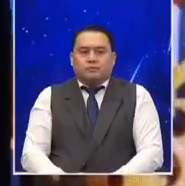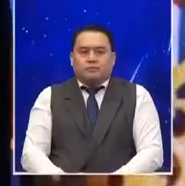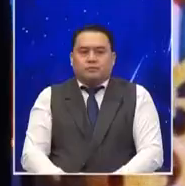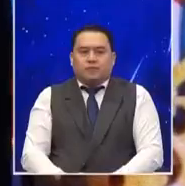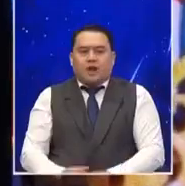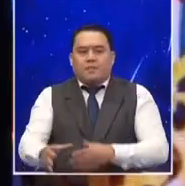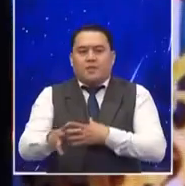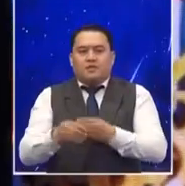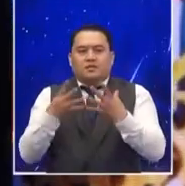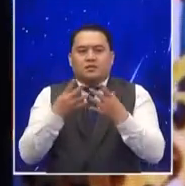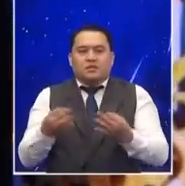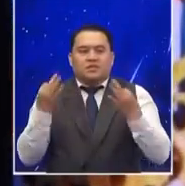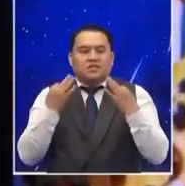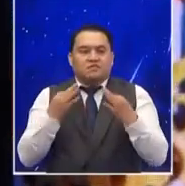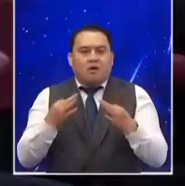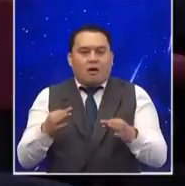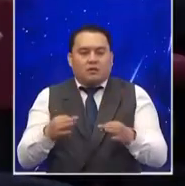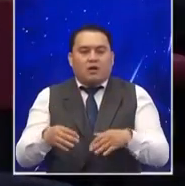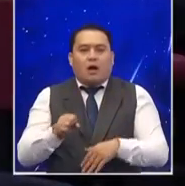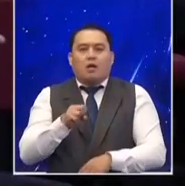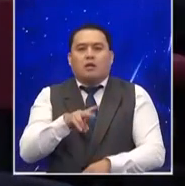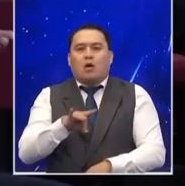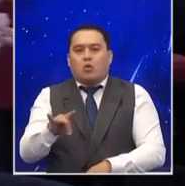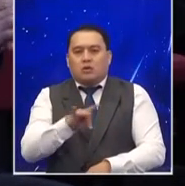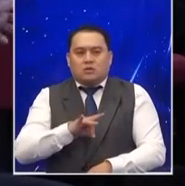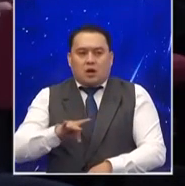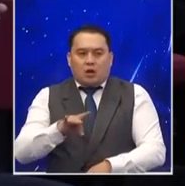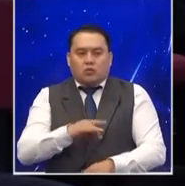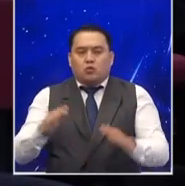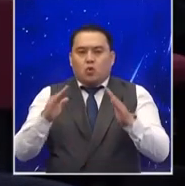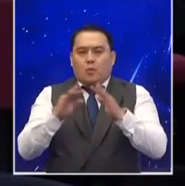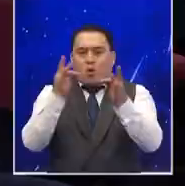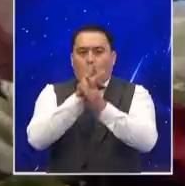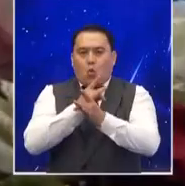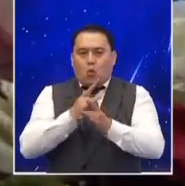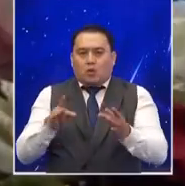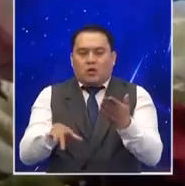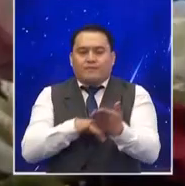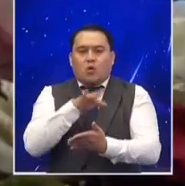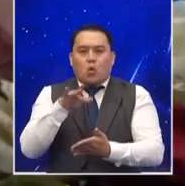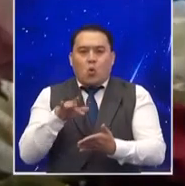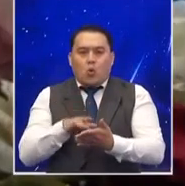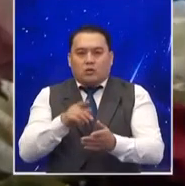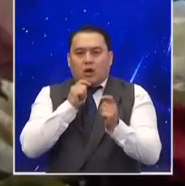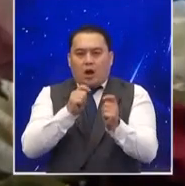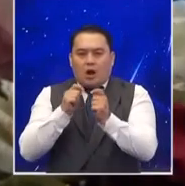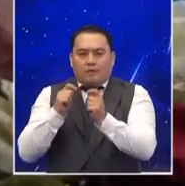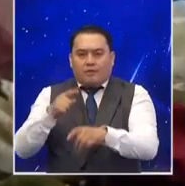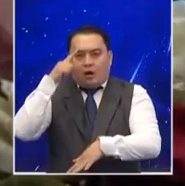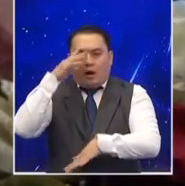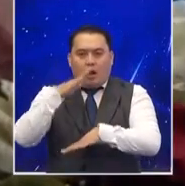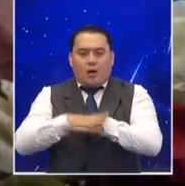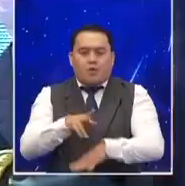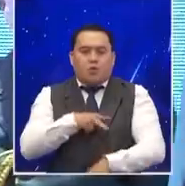Вместе с тем, День независимости республики, жители Алакольского района встретили в Доме культуры города Ушарал. Аким района вручил почетные грамоты и